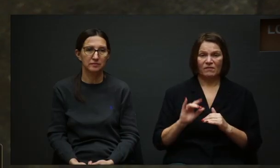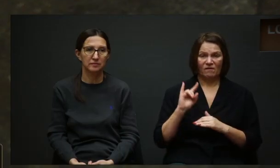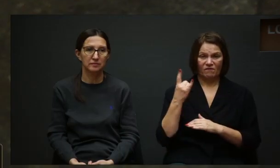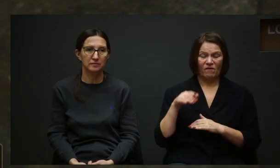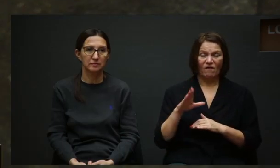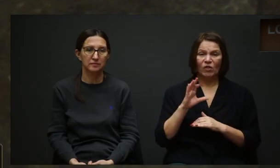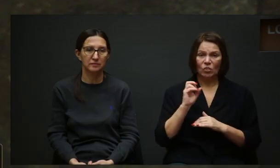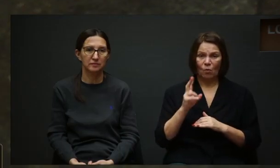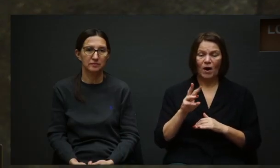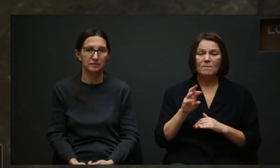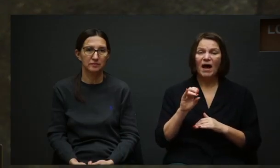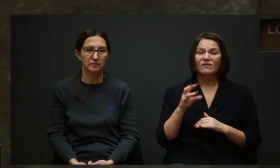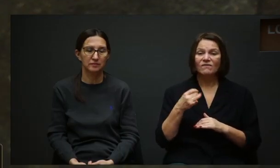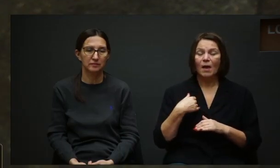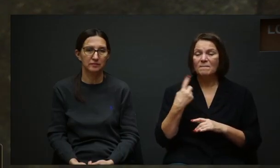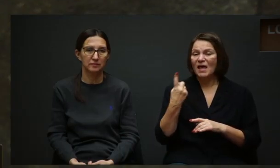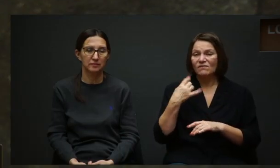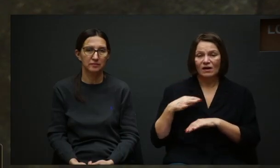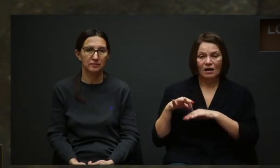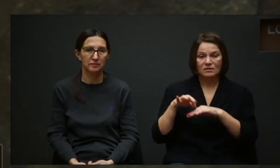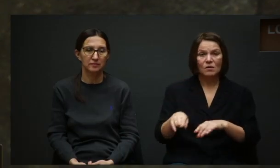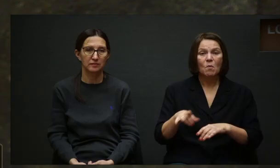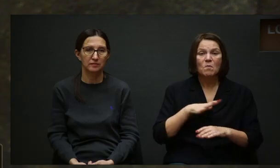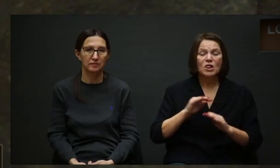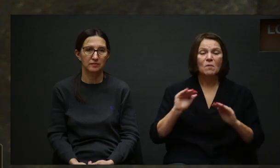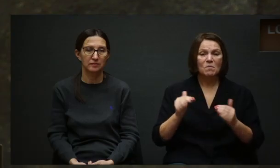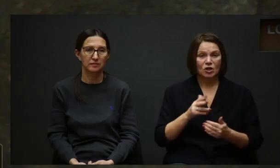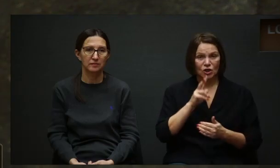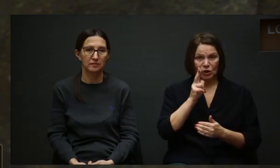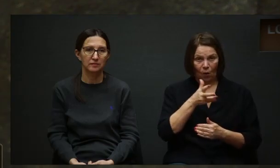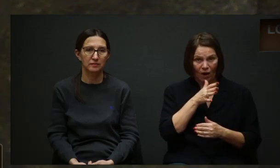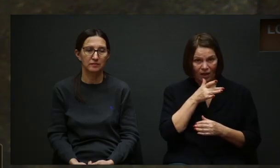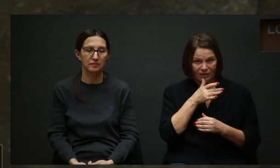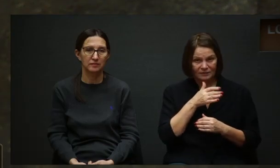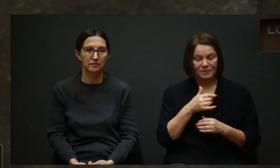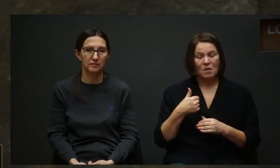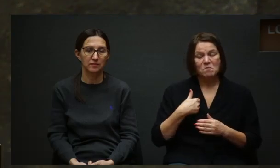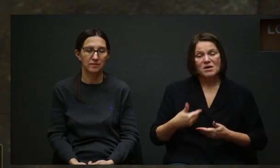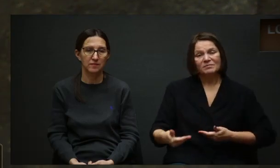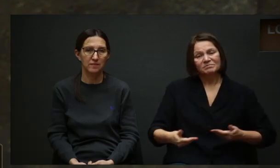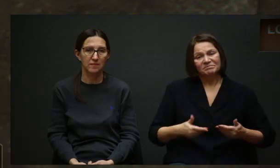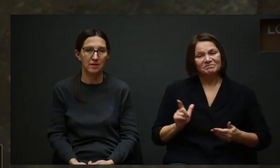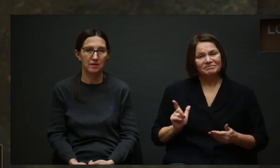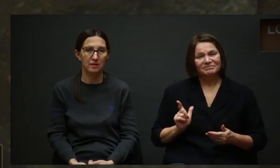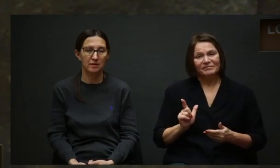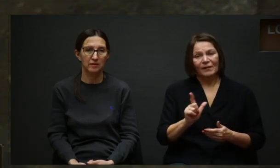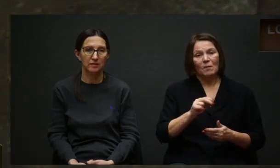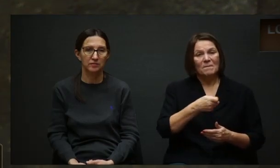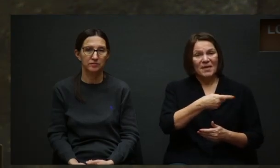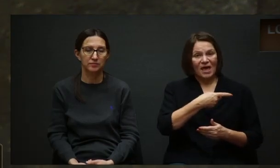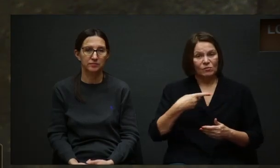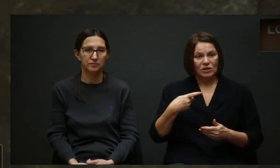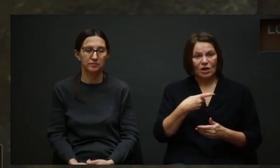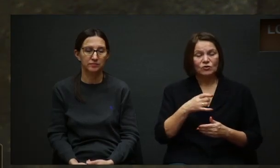первый раз, и ему было чуть меньше 3 лет. Мы шли по первому этажу, и